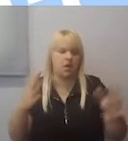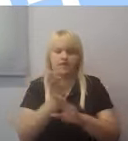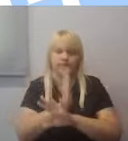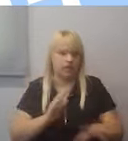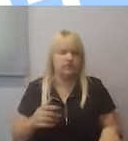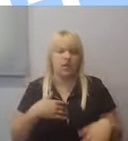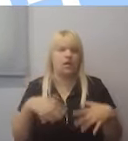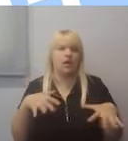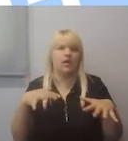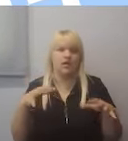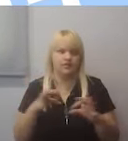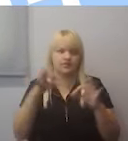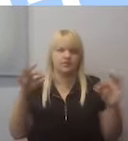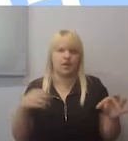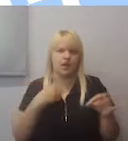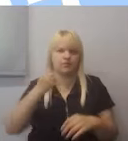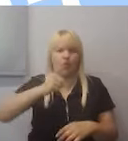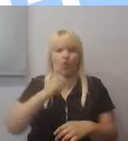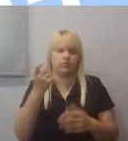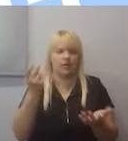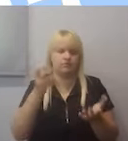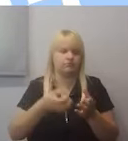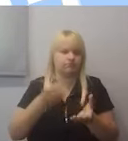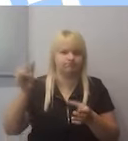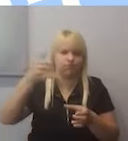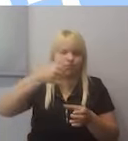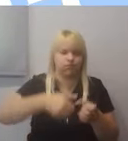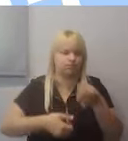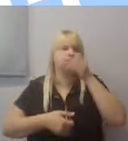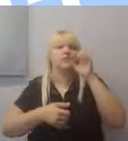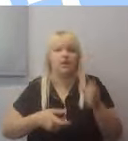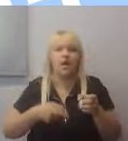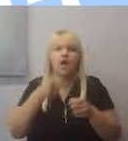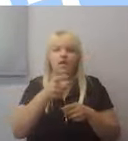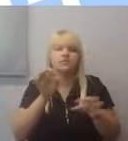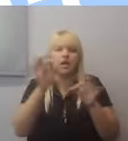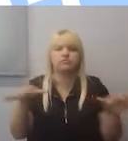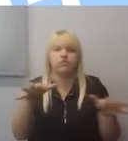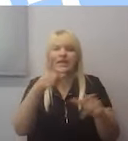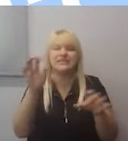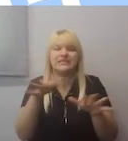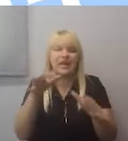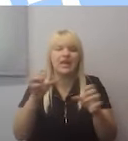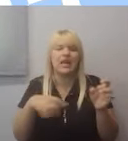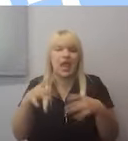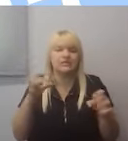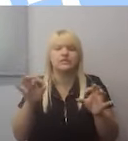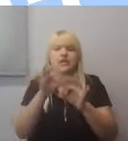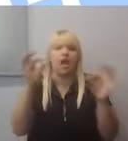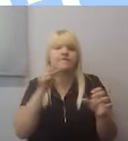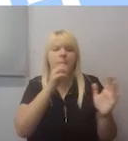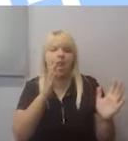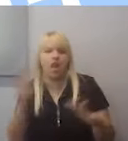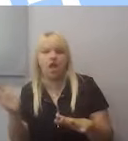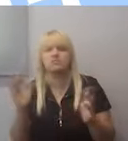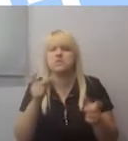atver konjaku vaļā ja un un tad viņam sāk trīcēt rokas respektīvi viņam tas viss stress iestājās vēlāk bet tādi cilvēki kuriem nav bailes